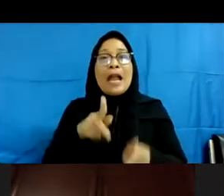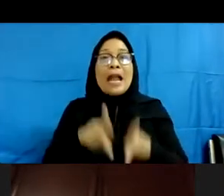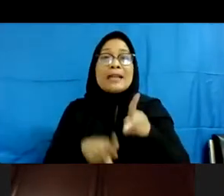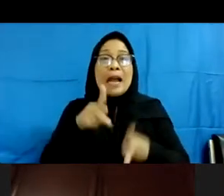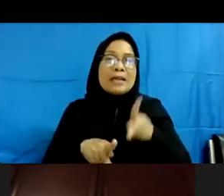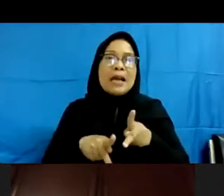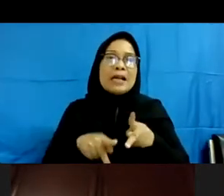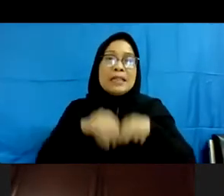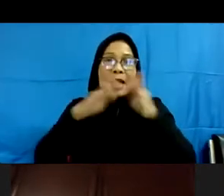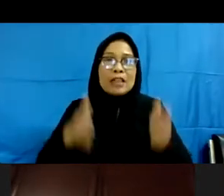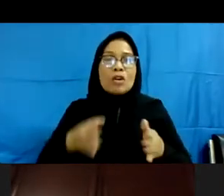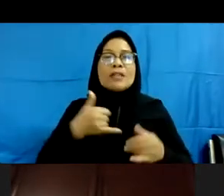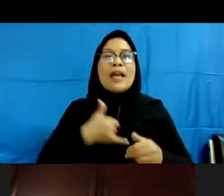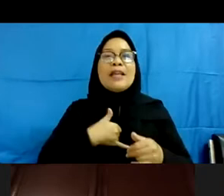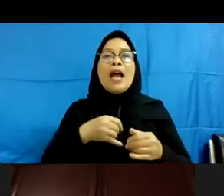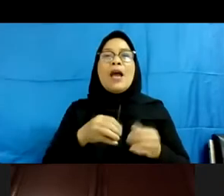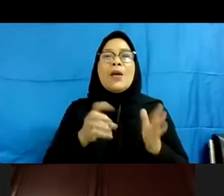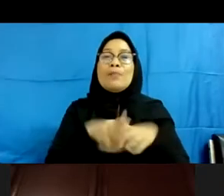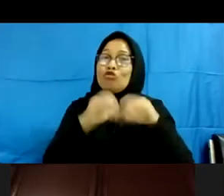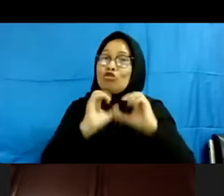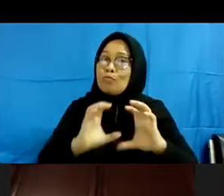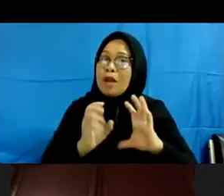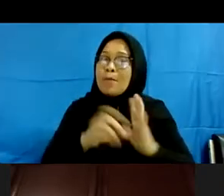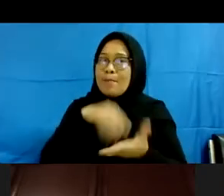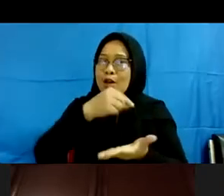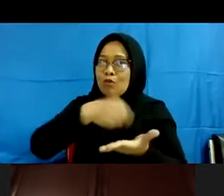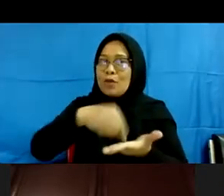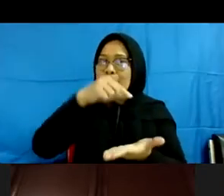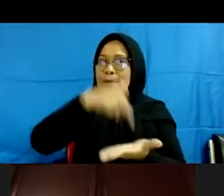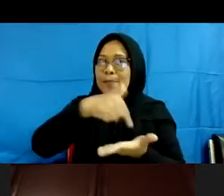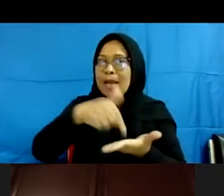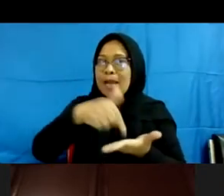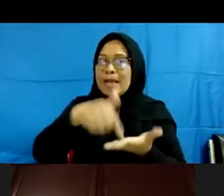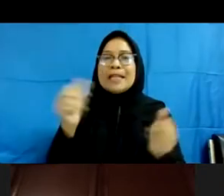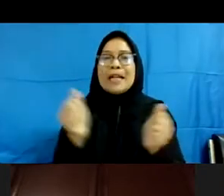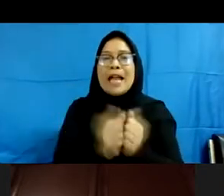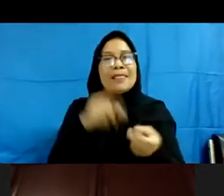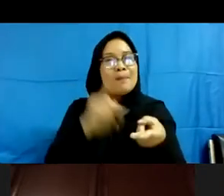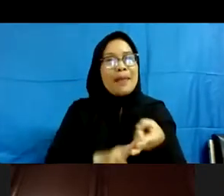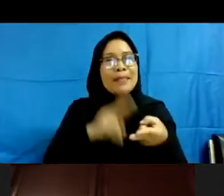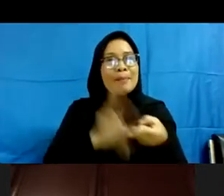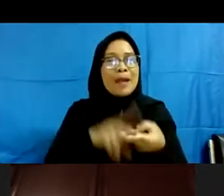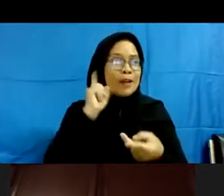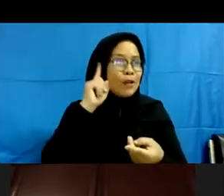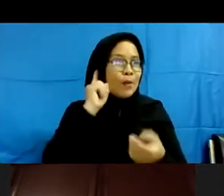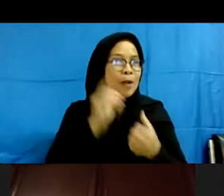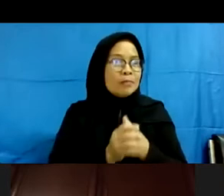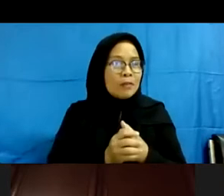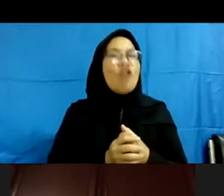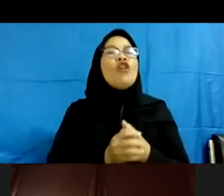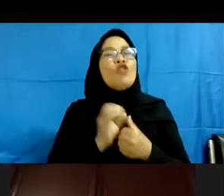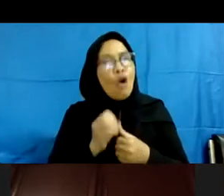suka memperagakan gitu ya, cara menulis Braille dengan teman-teman awas gitu, dan mereka tahu, oh seperti itu ya gitu.